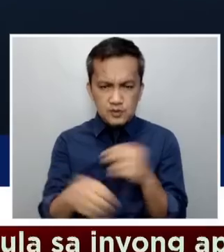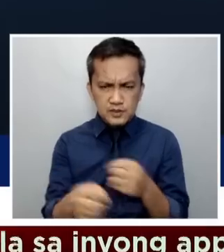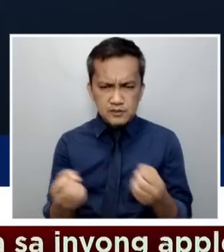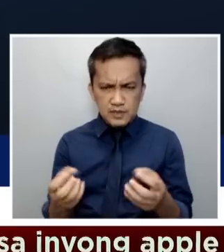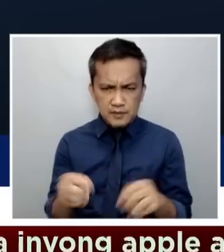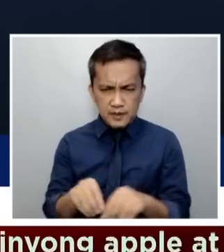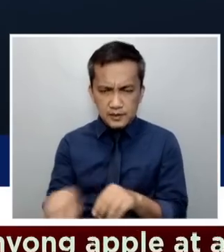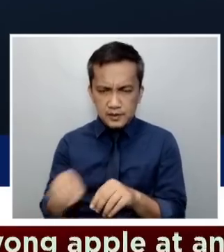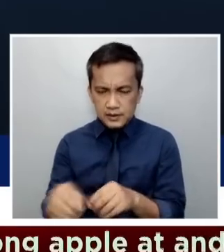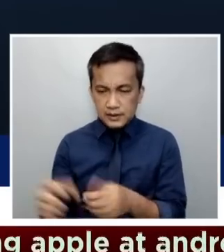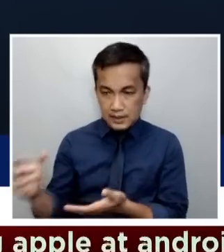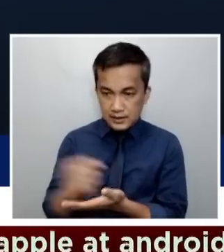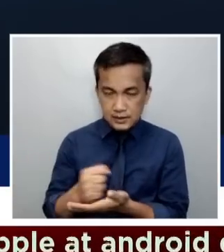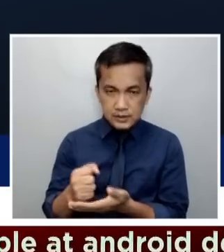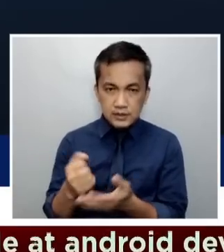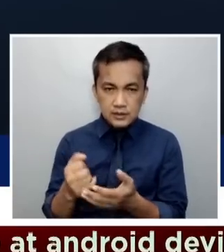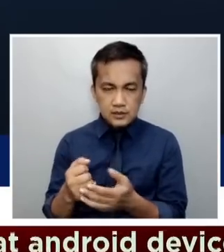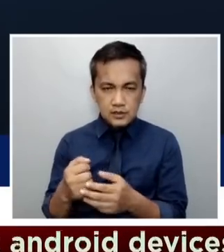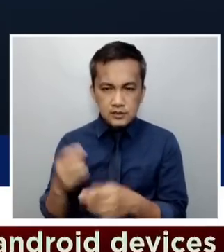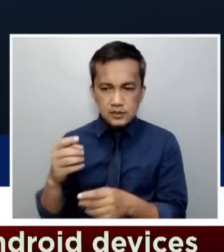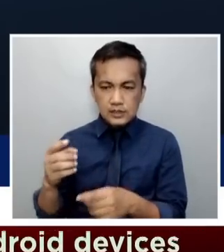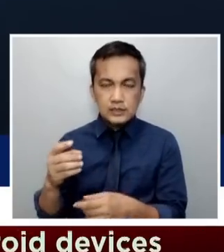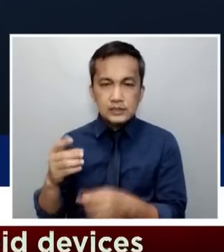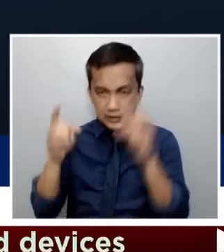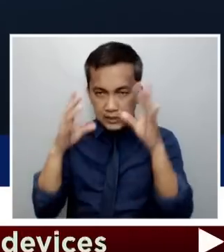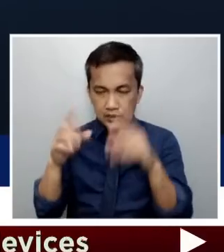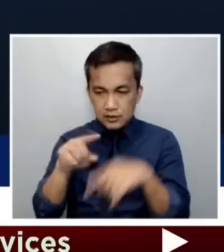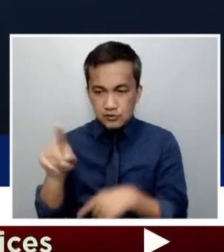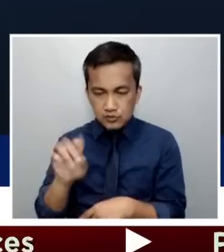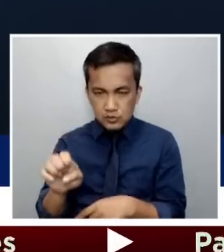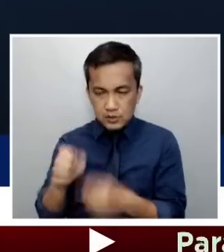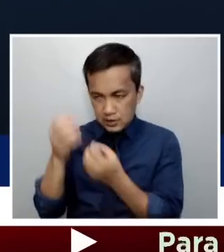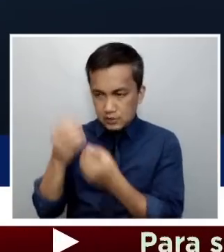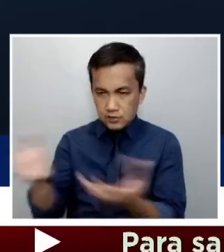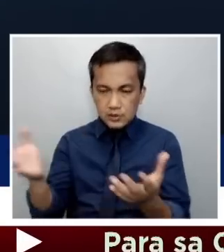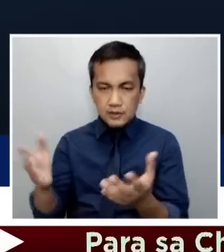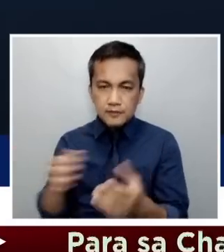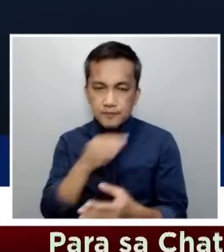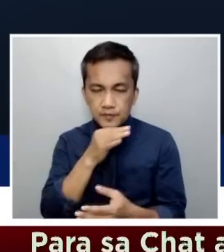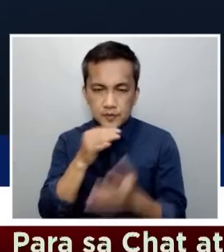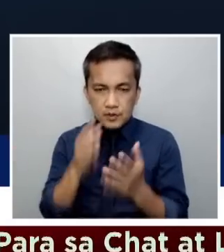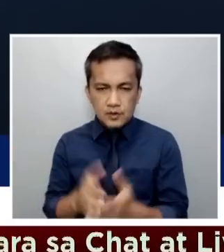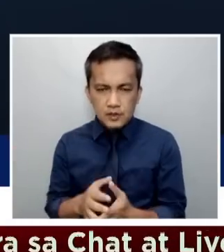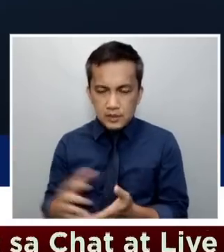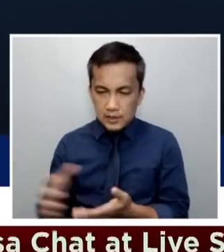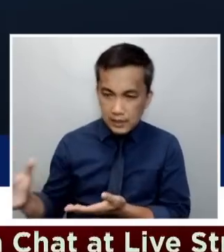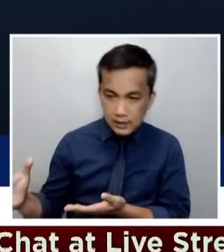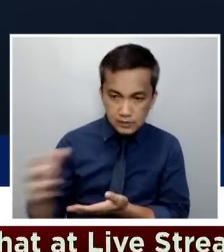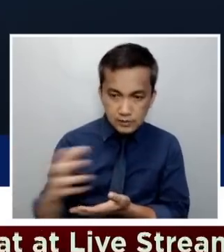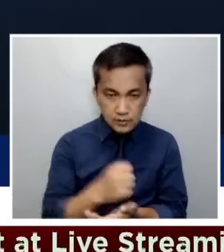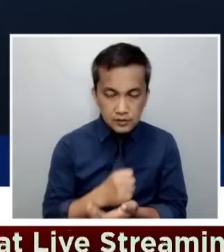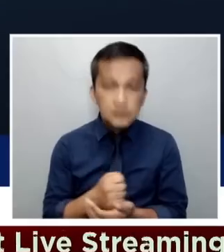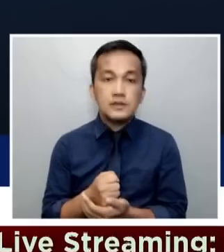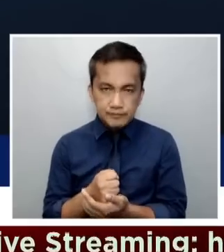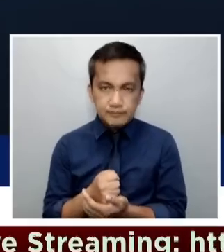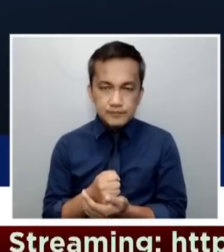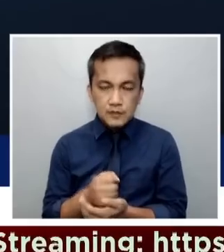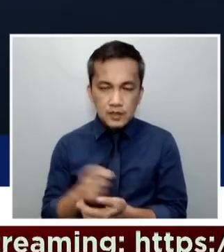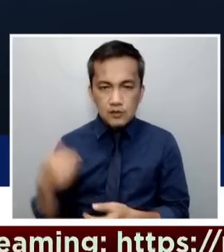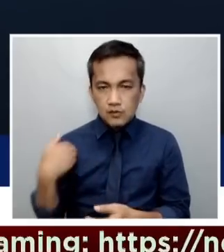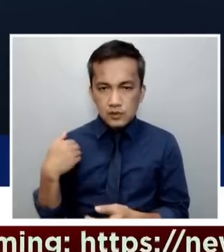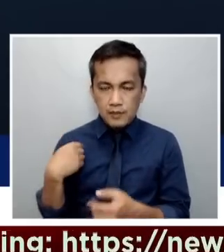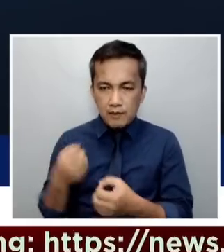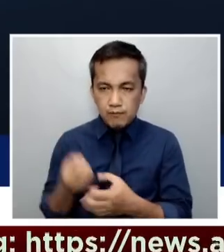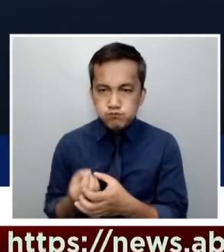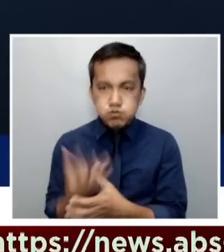na aanihin na sa loob ng danger zone kaya inabisuhan na nila ang mga magsasaka na anihin na ang mga ito habang hindi pa sumasabog